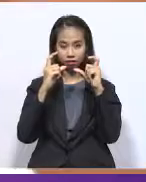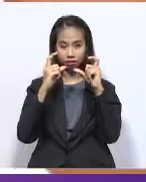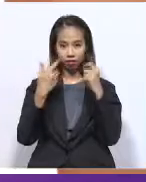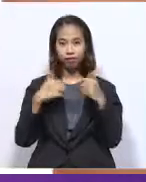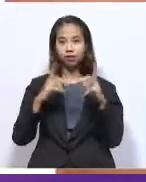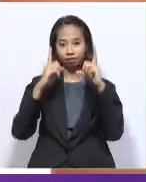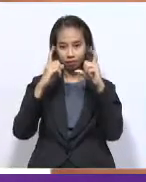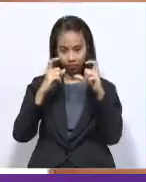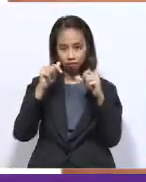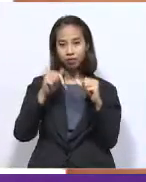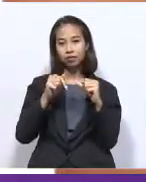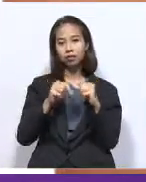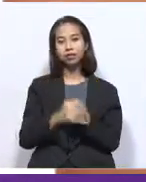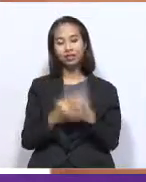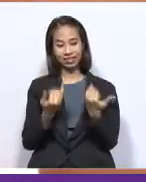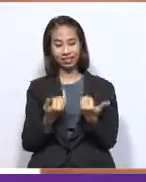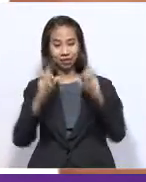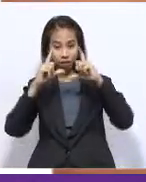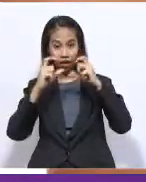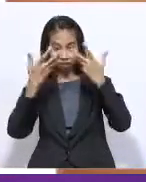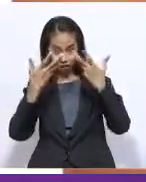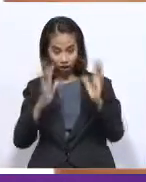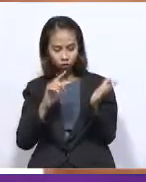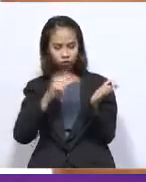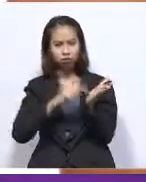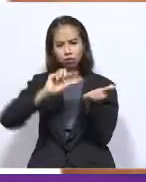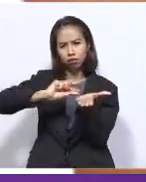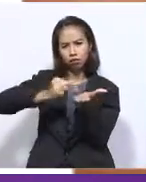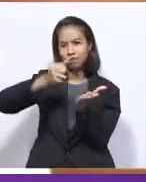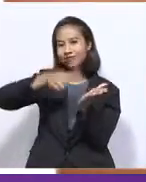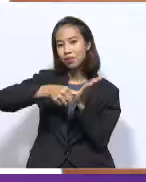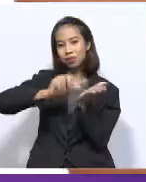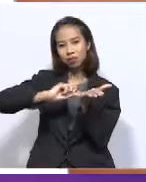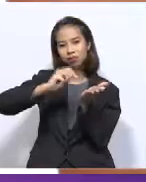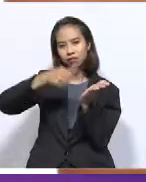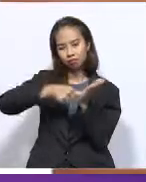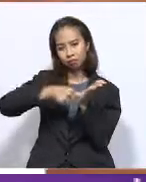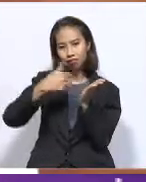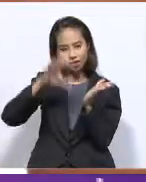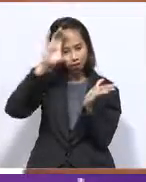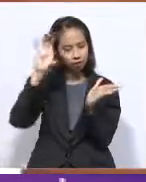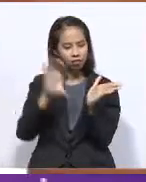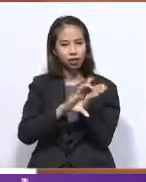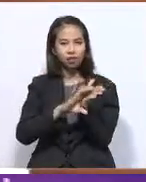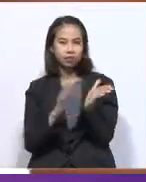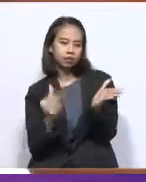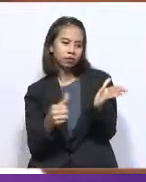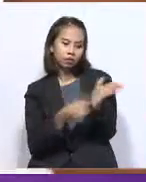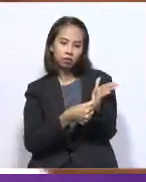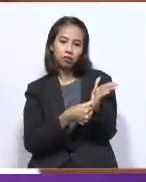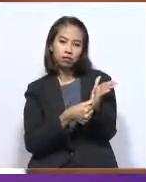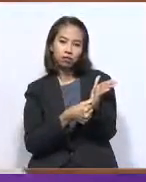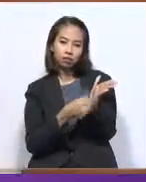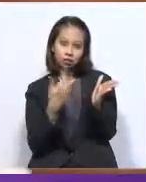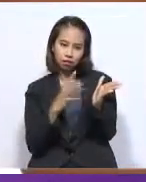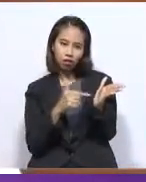ไปรษณีย์นะครับตรงนี้เนี่ยพอถ่ายรูปเสร็จแล้วเนี่ยเจ้าหน้าที่ก็จะเป็นคนนำรูปนะครับไปผนึกอยู่บนสแตมป์